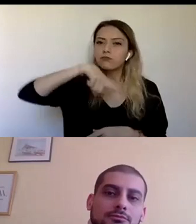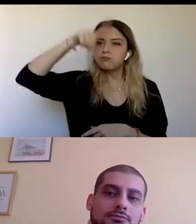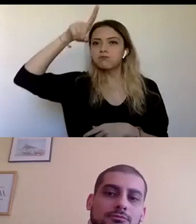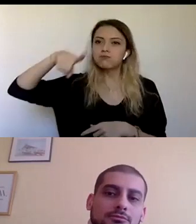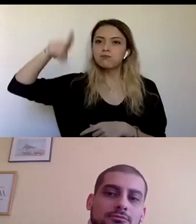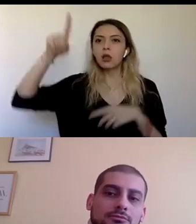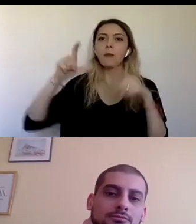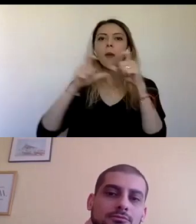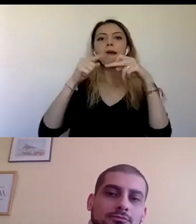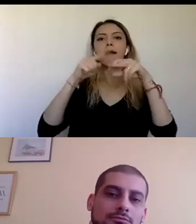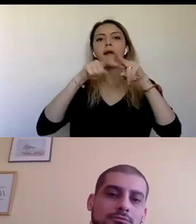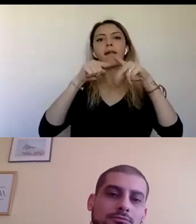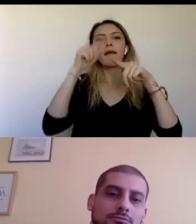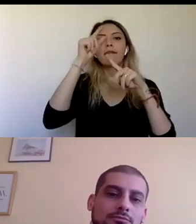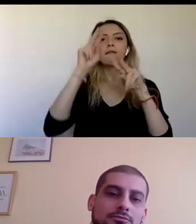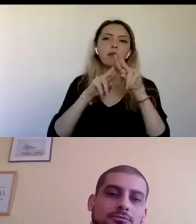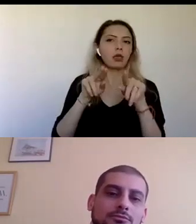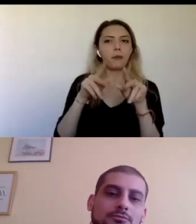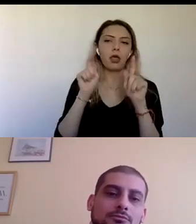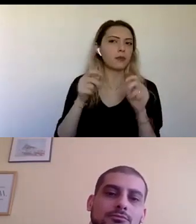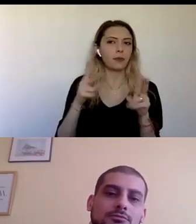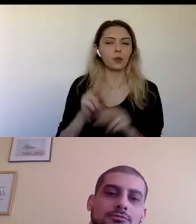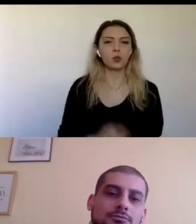içlerindeki özellikleriyle.